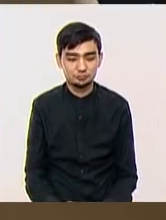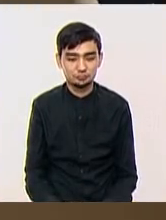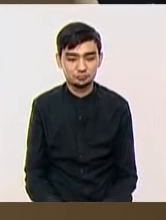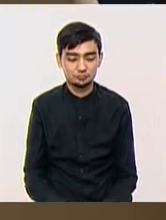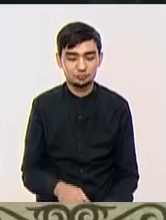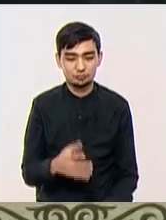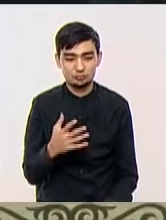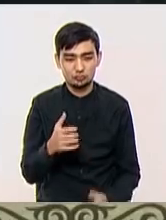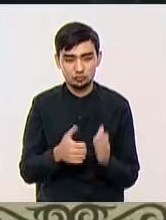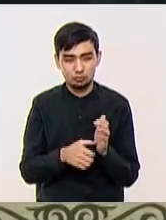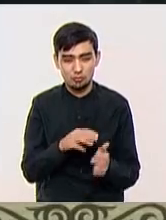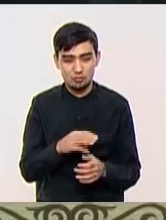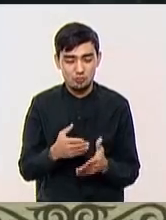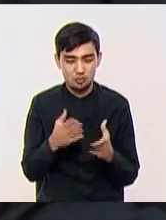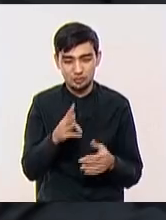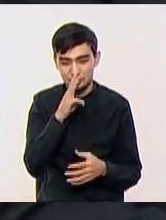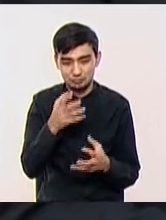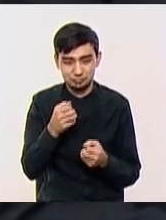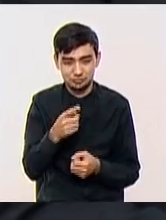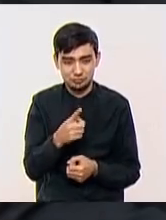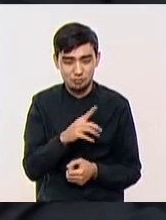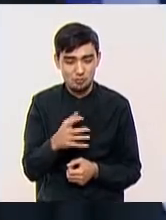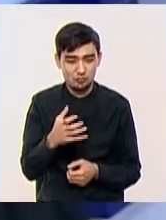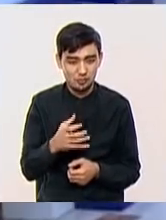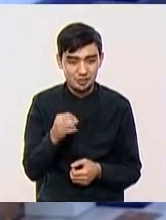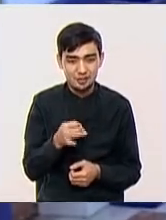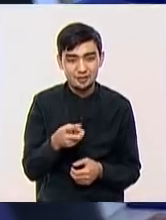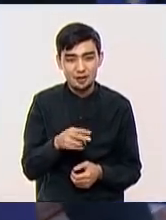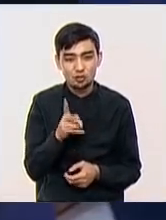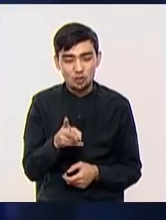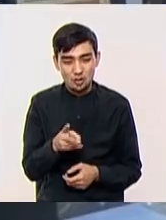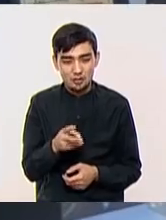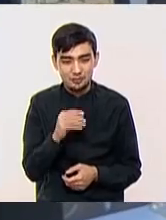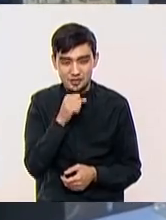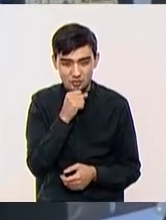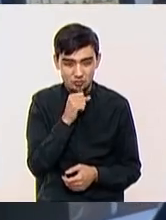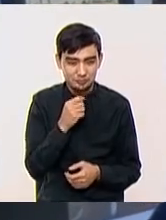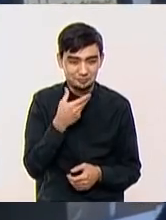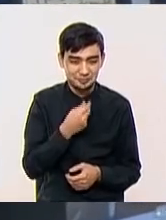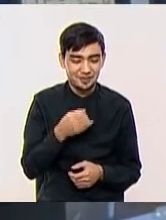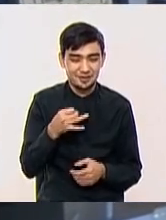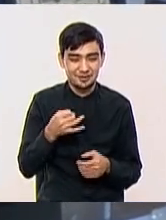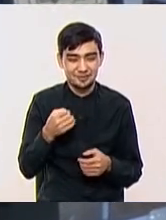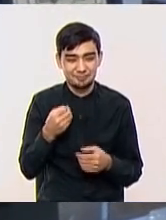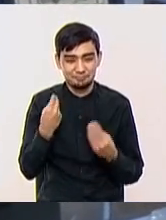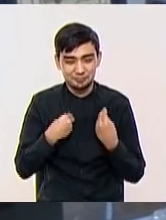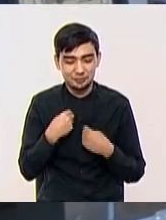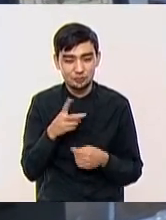Жарты миллионнан астам жалақы алатын депутаттар кімдер үшін Аяз ата мен Ақшақар болар? Өзім Аяз ата болып